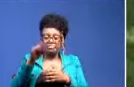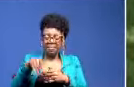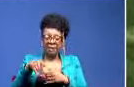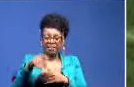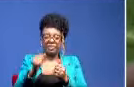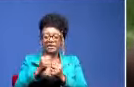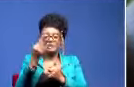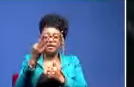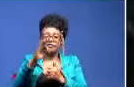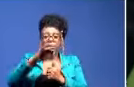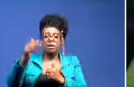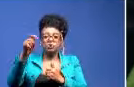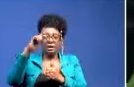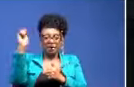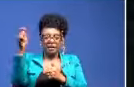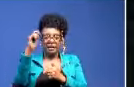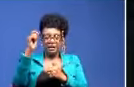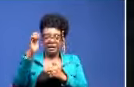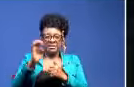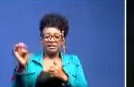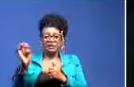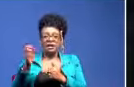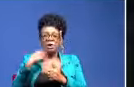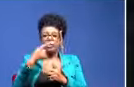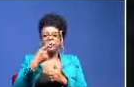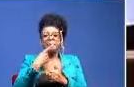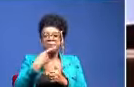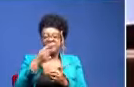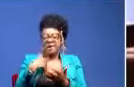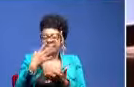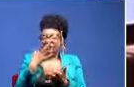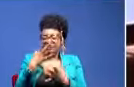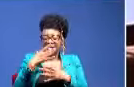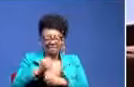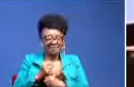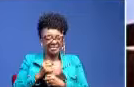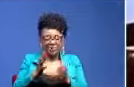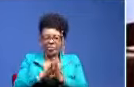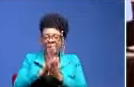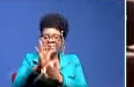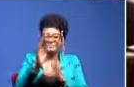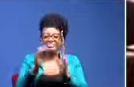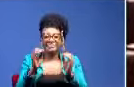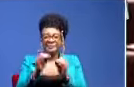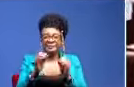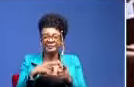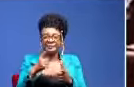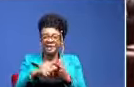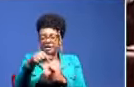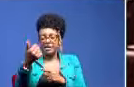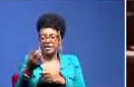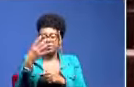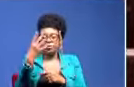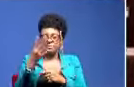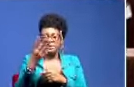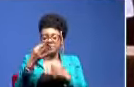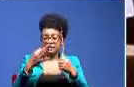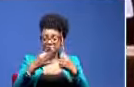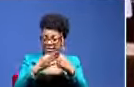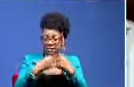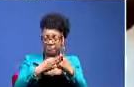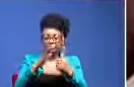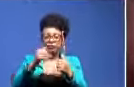la Mlima Kenya Mashariki waliosema hawana imani naye, kisha wakazuka wenzao 48 kutoka magharibi mwa